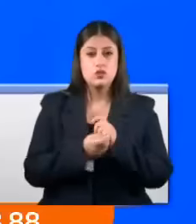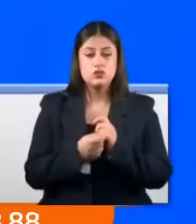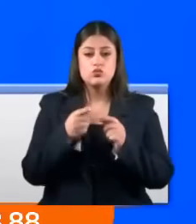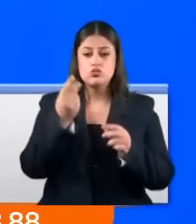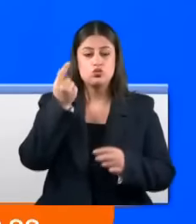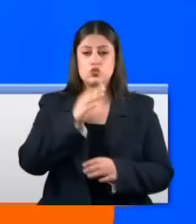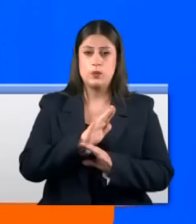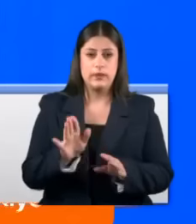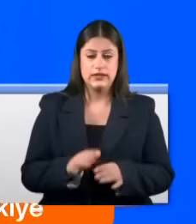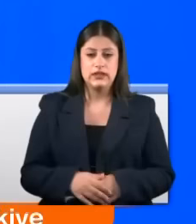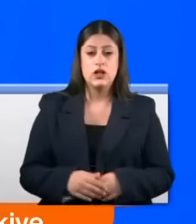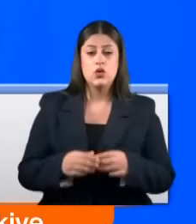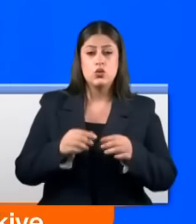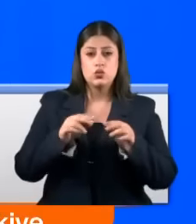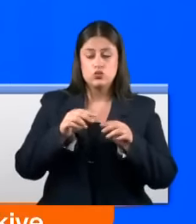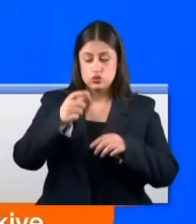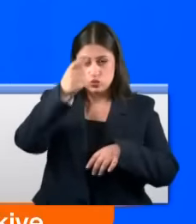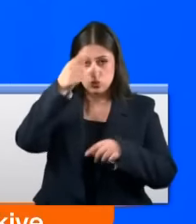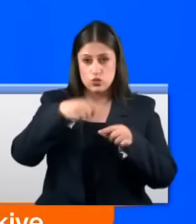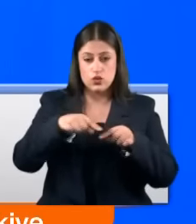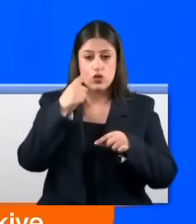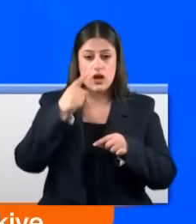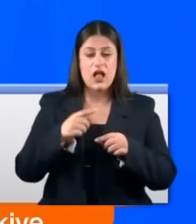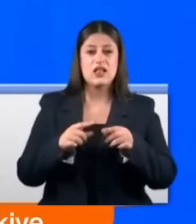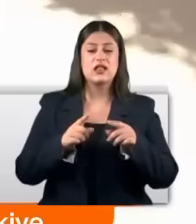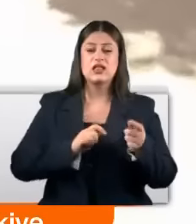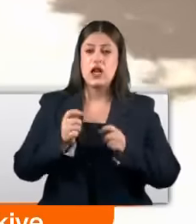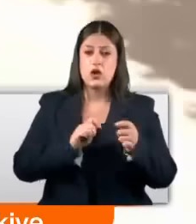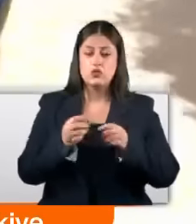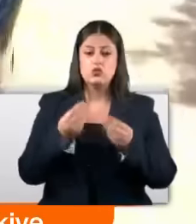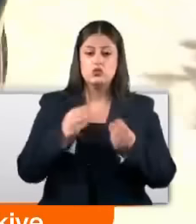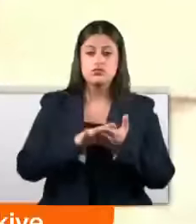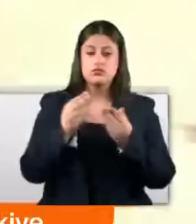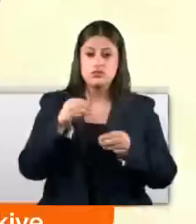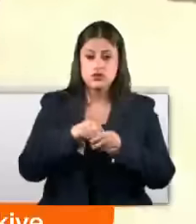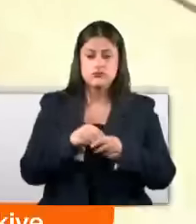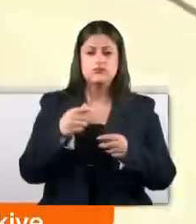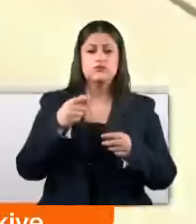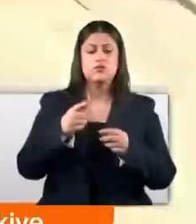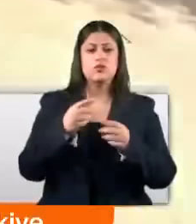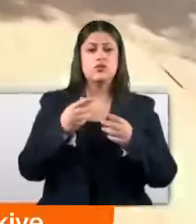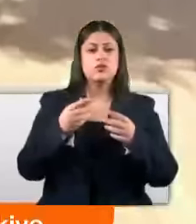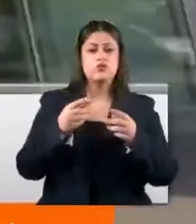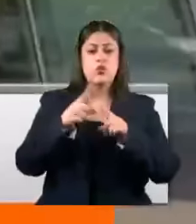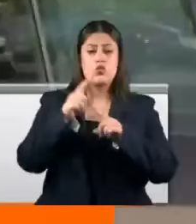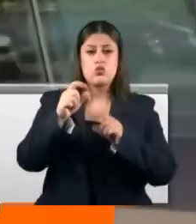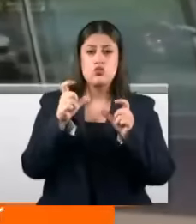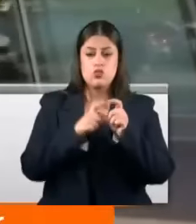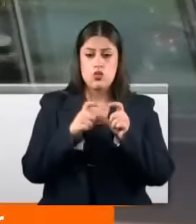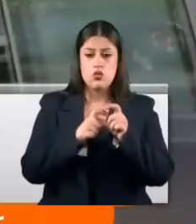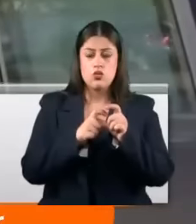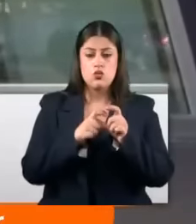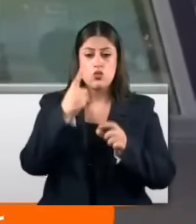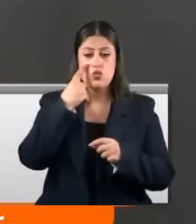unutmadı. Ülkemizin teknoloji geliştirme kabiliyetinin nişanelerinden olan TOG